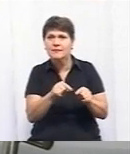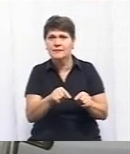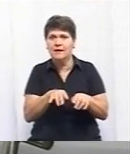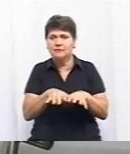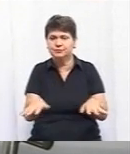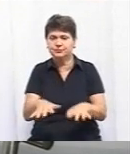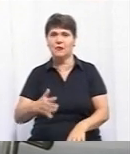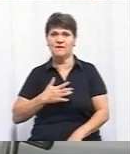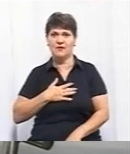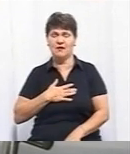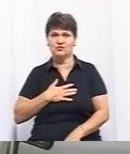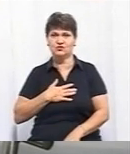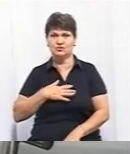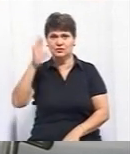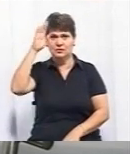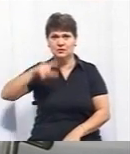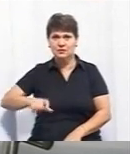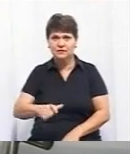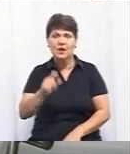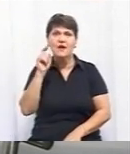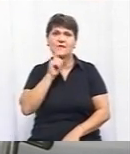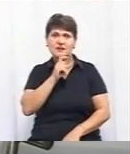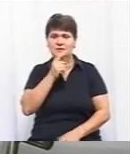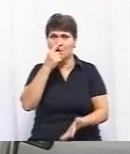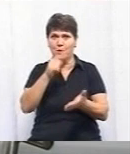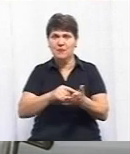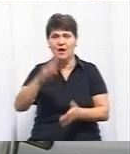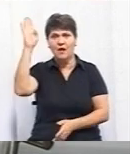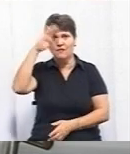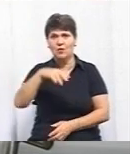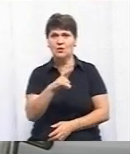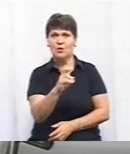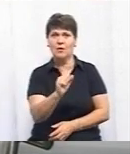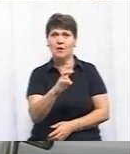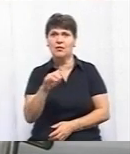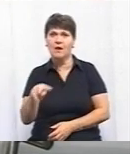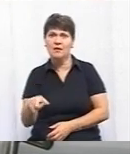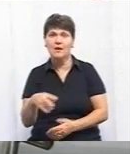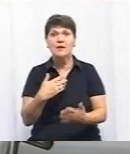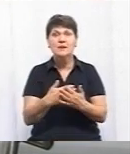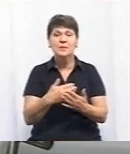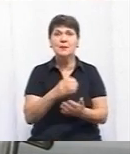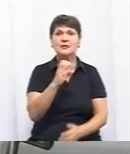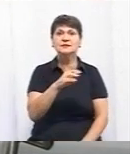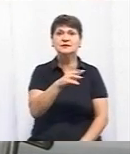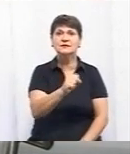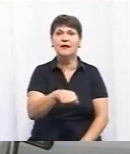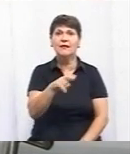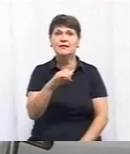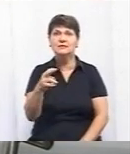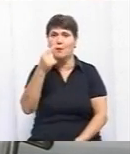течуть в наші річки, які потім йдуть до Вінницького водоканалу, наприклад, да, от Стадниці, потрапляють в воду. Потім ми це